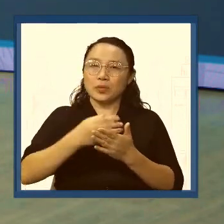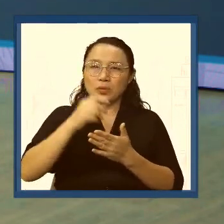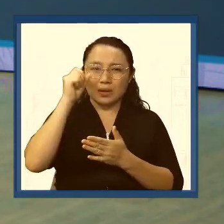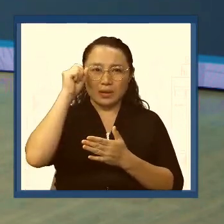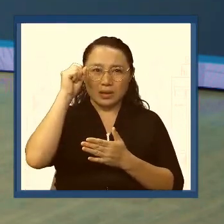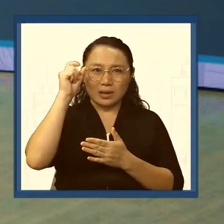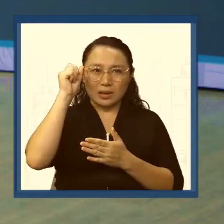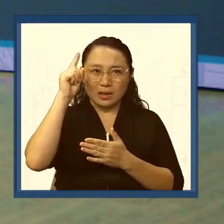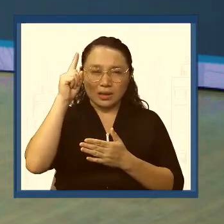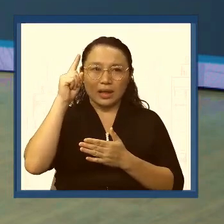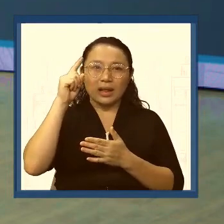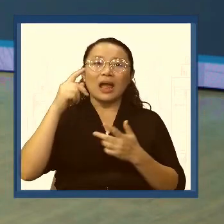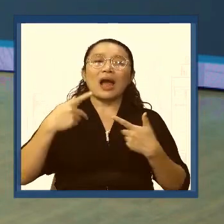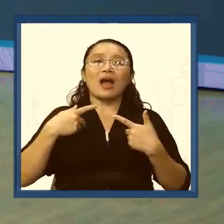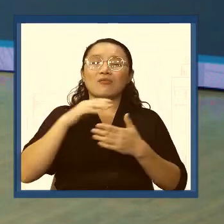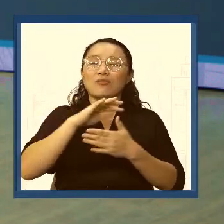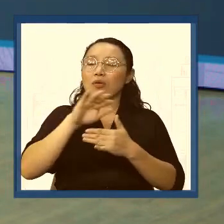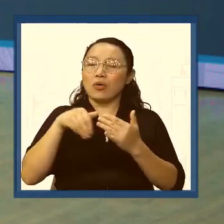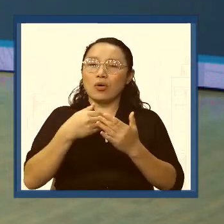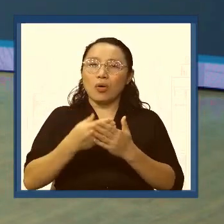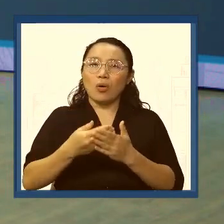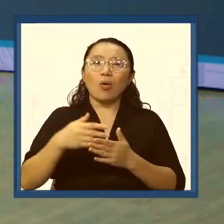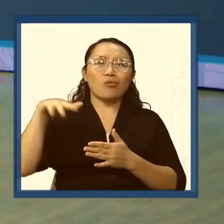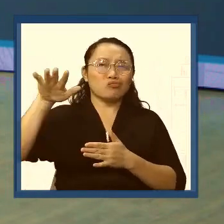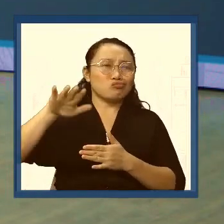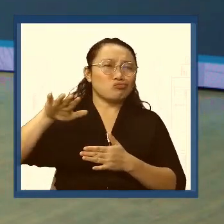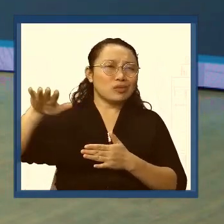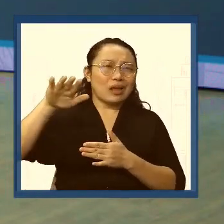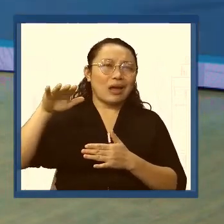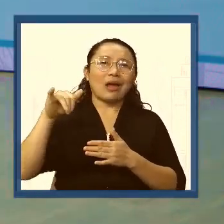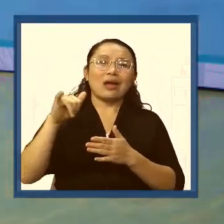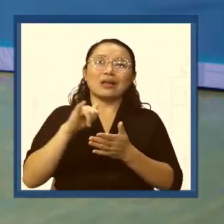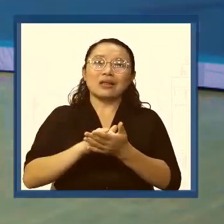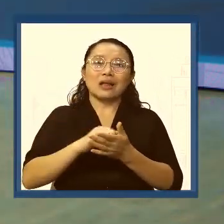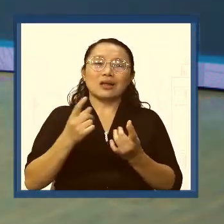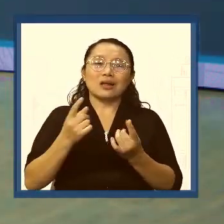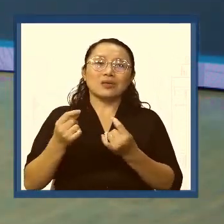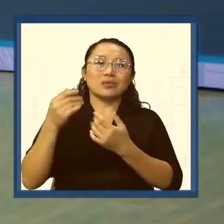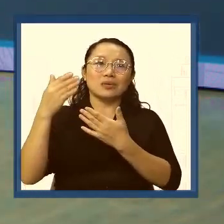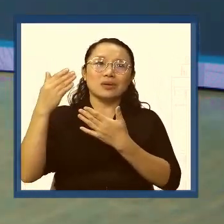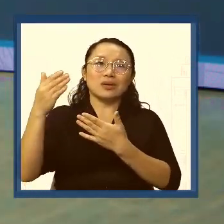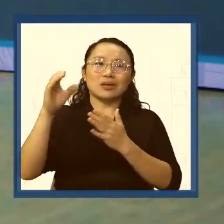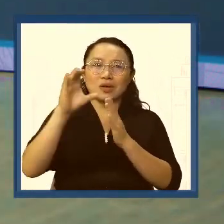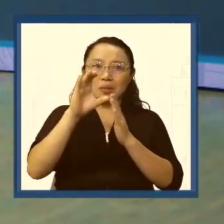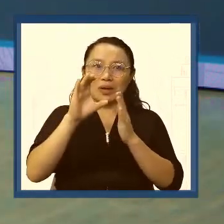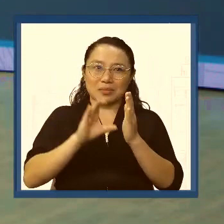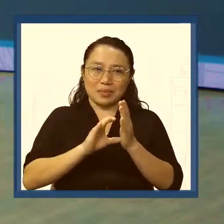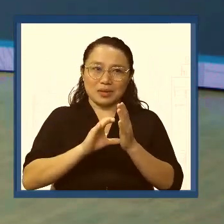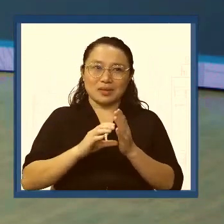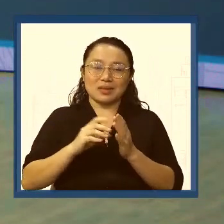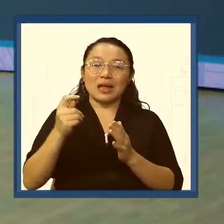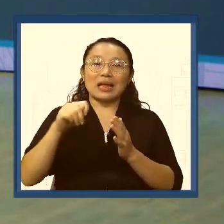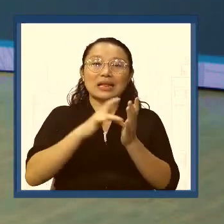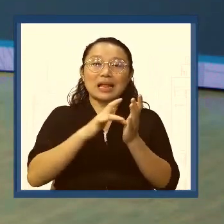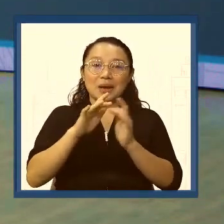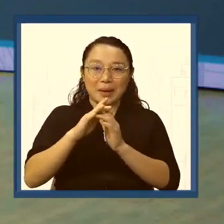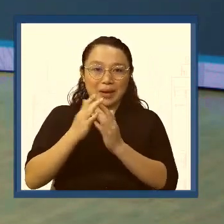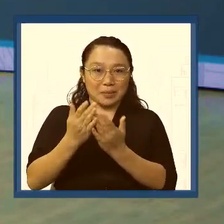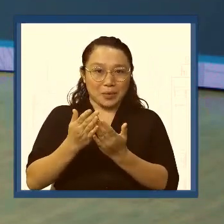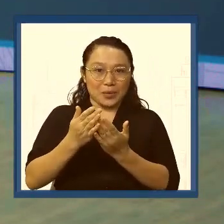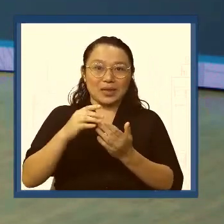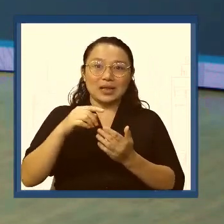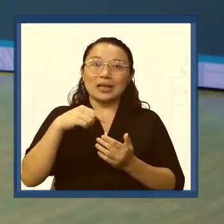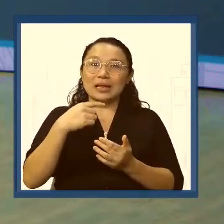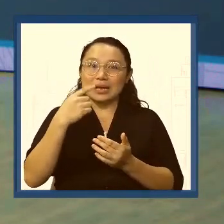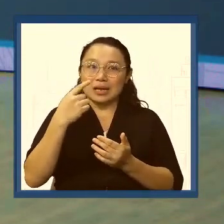asalabutan, kini siya makita diha sa pagkamatinumanon sa iyang kasuguan. Ang balang kasulatan, sumala